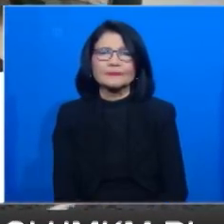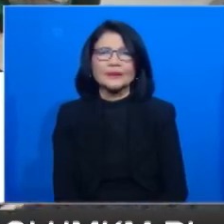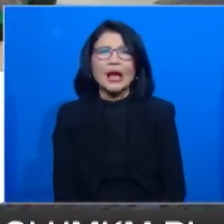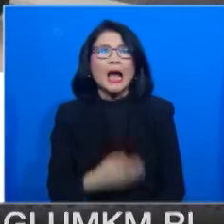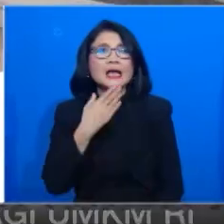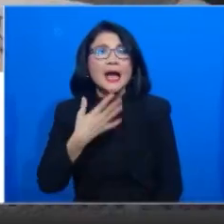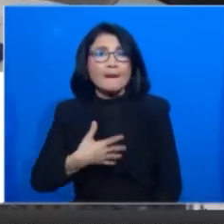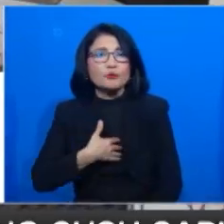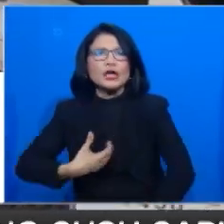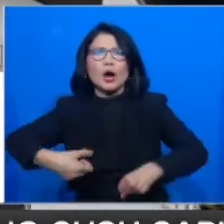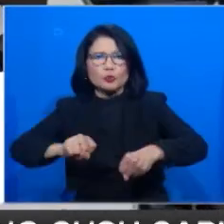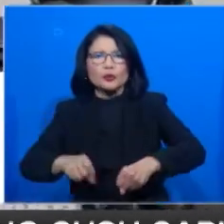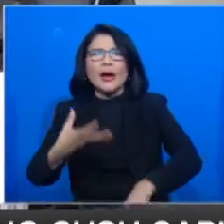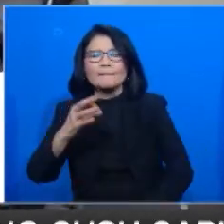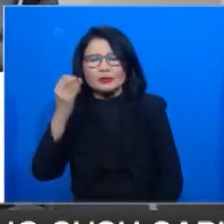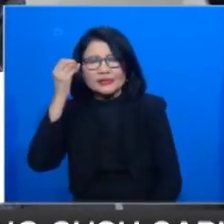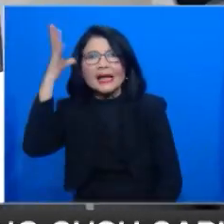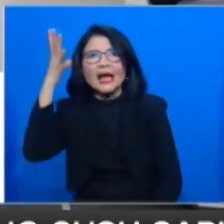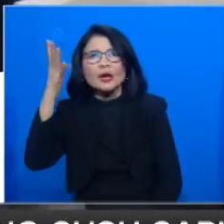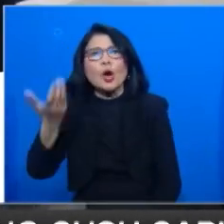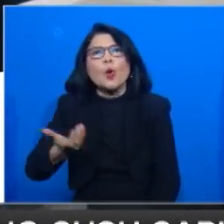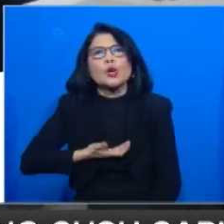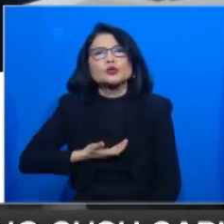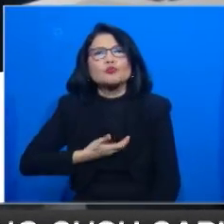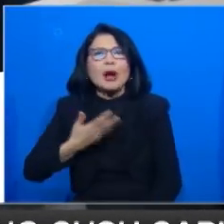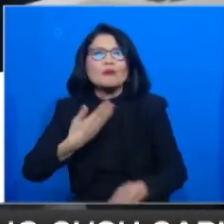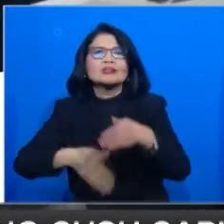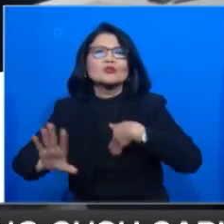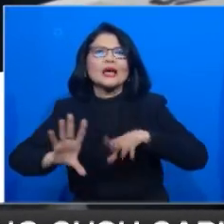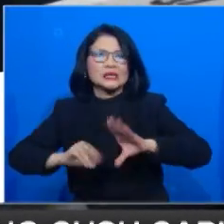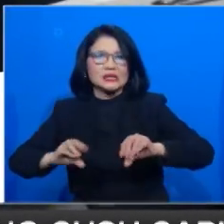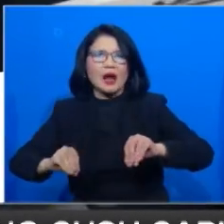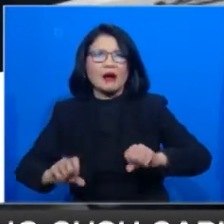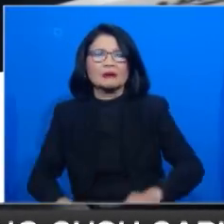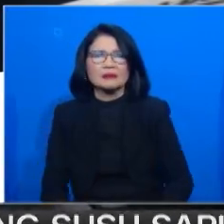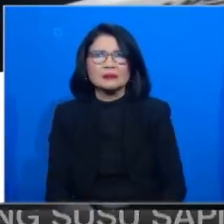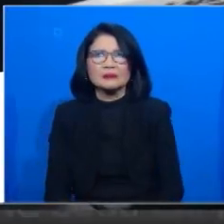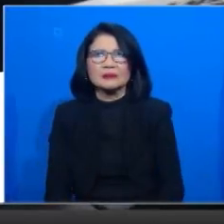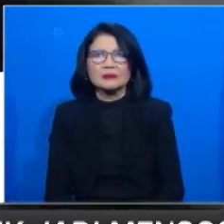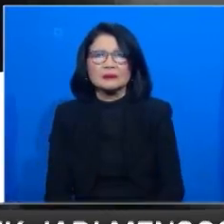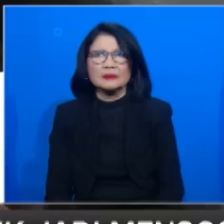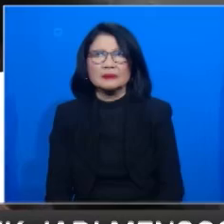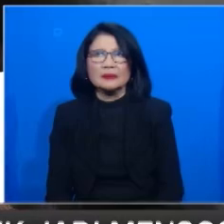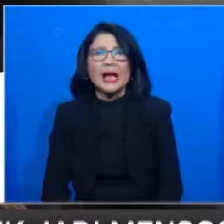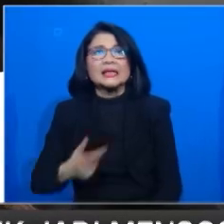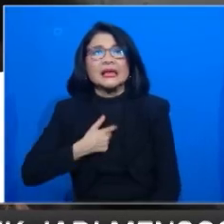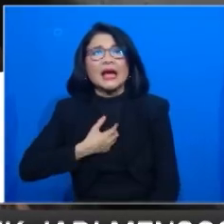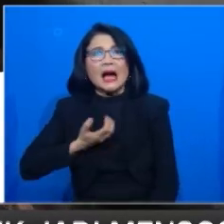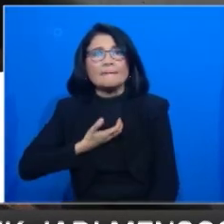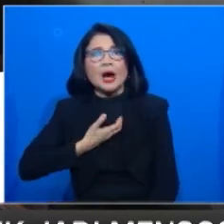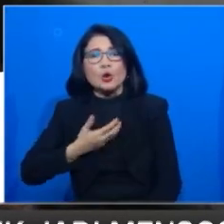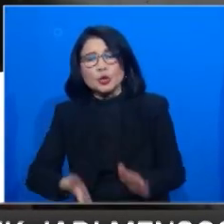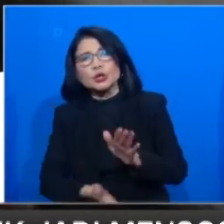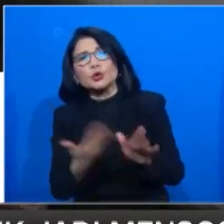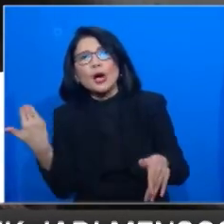Pemilik kendaraan baru menyadari sepeda motornya hilang saat hendak berangkat kerja. Jadi kan saya kan mau keluar, mau kerja,